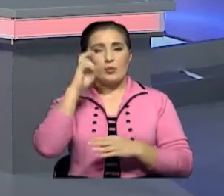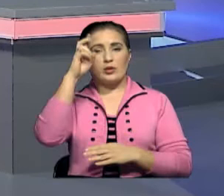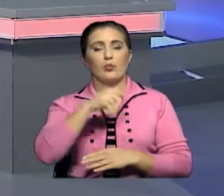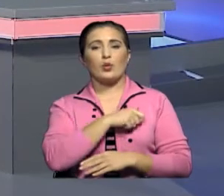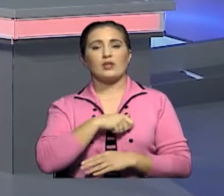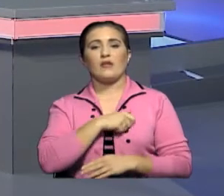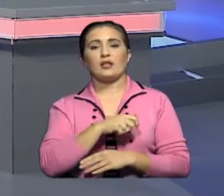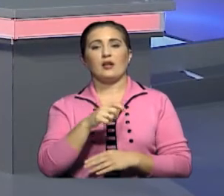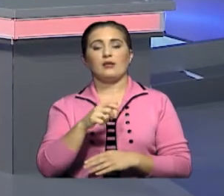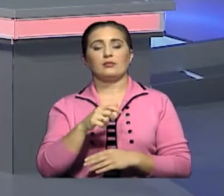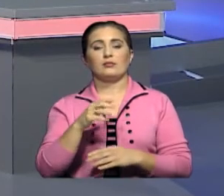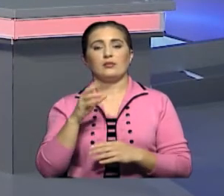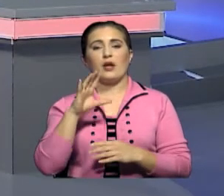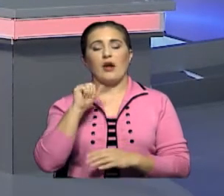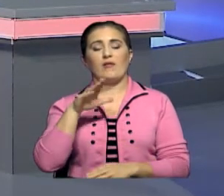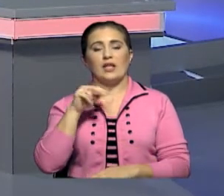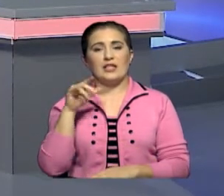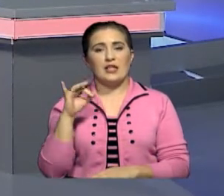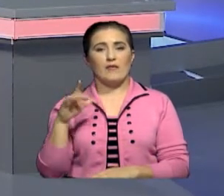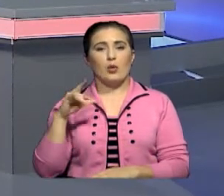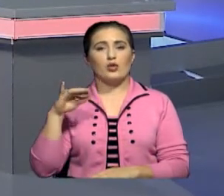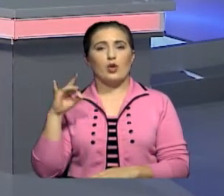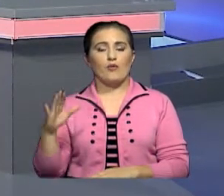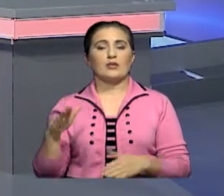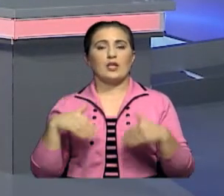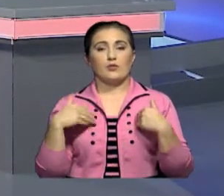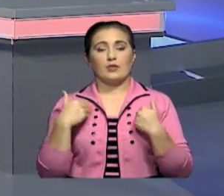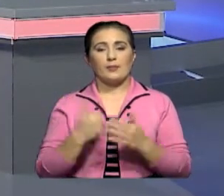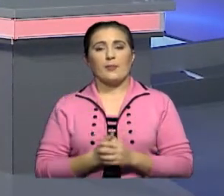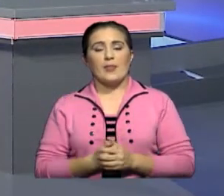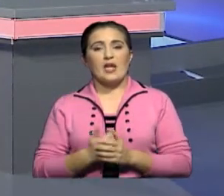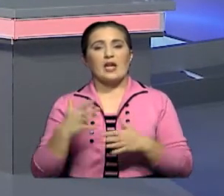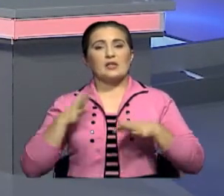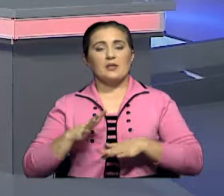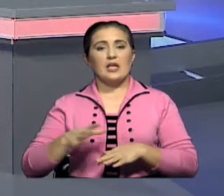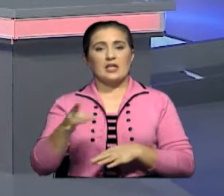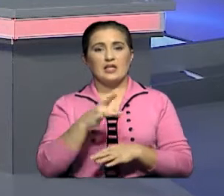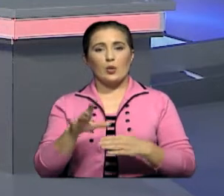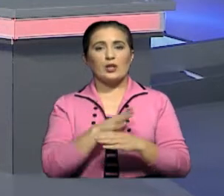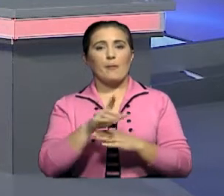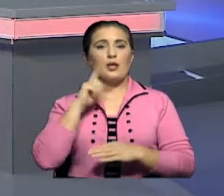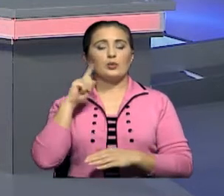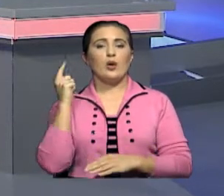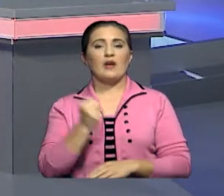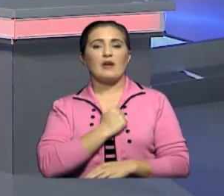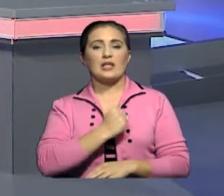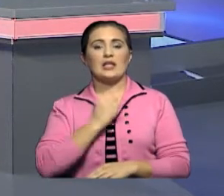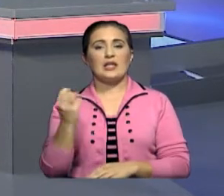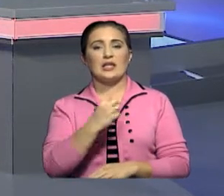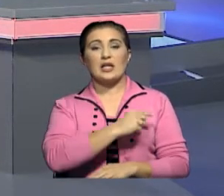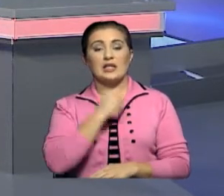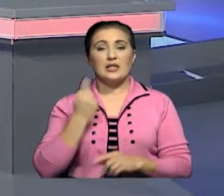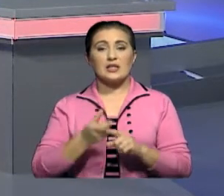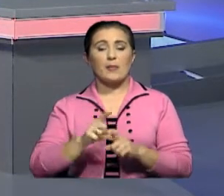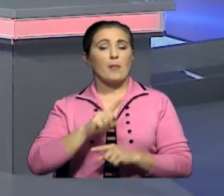владиславом ганжа рой здравствуйте владислав здравствуйте владимир крымска региональное отделение молодой гвардии единой россии самой